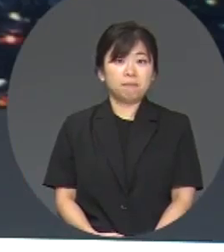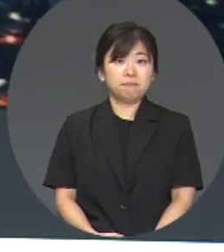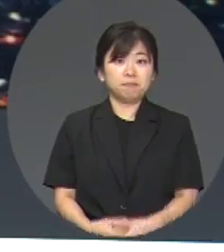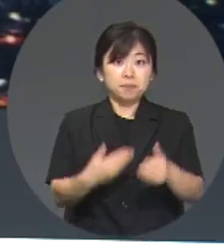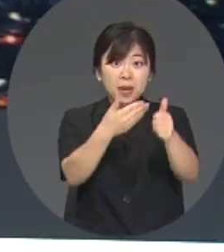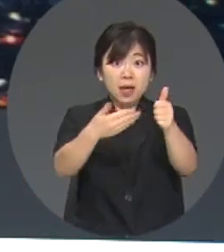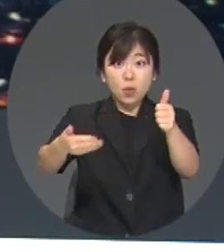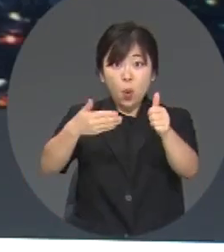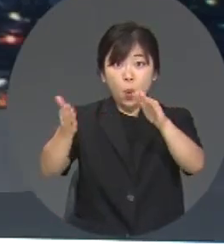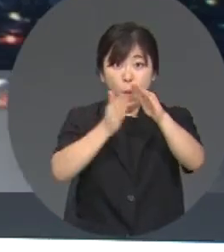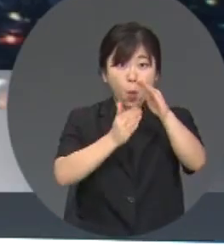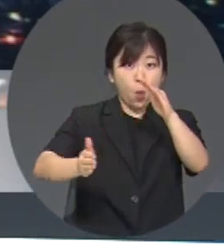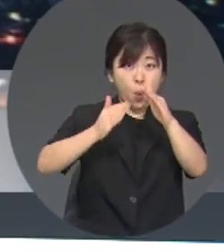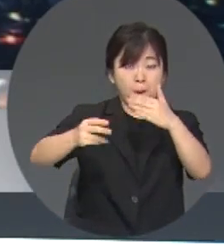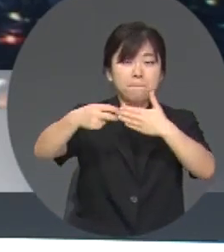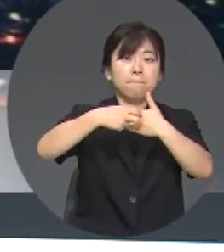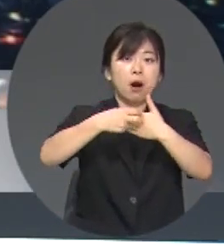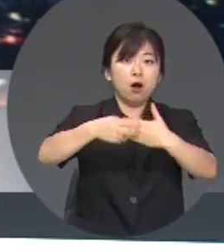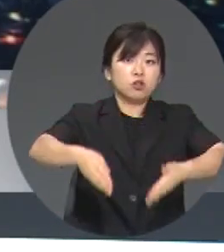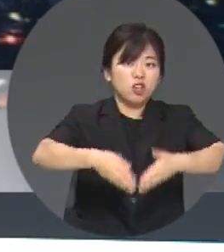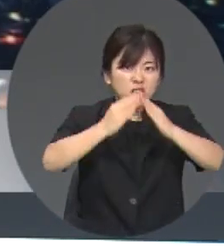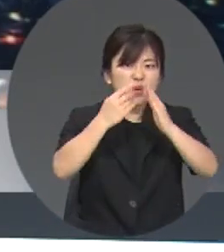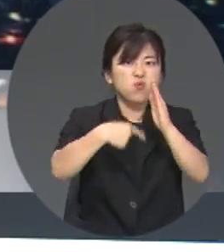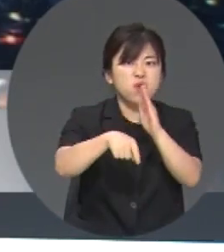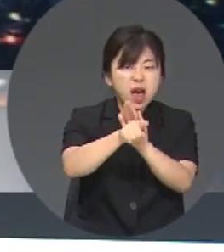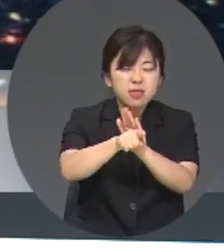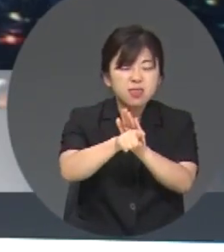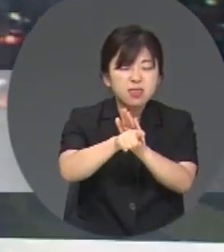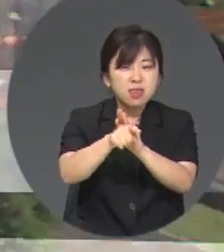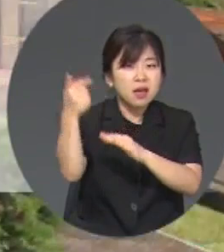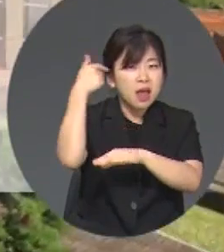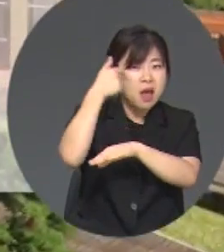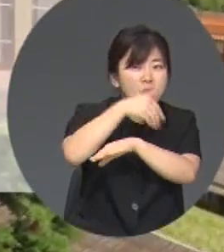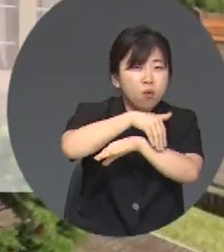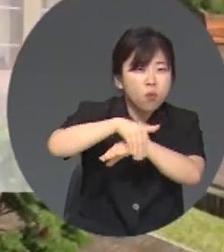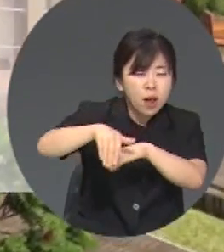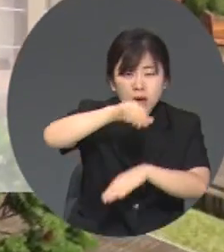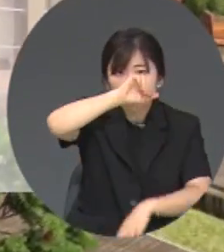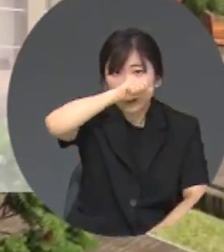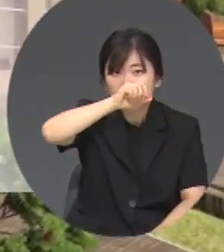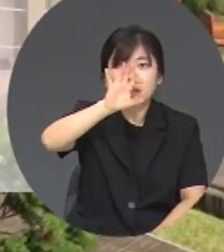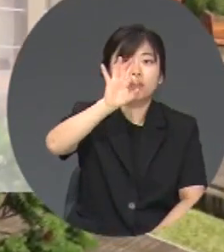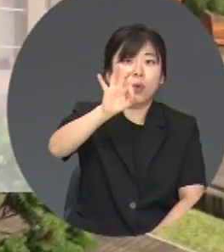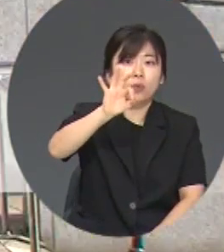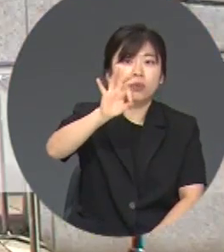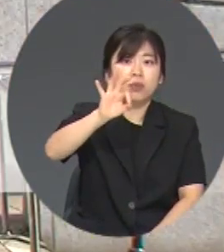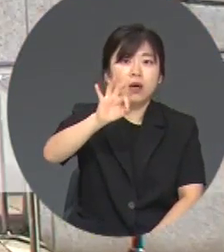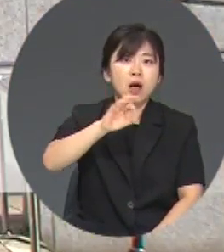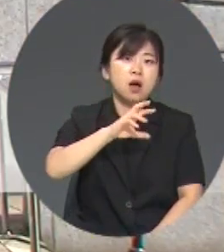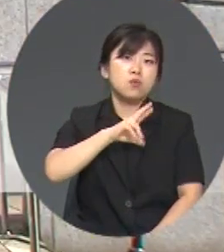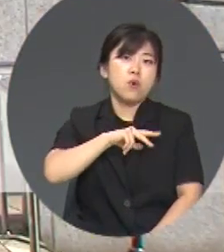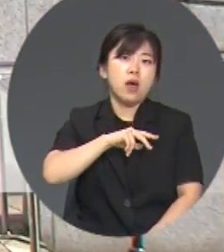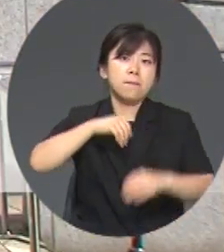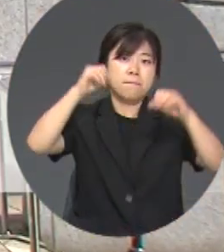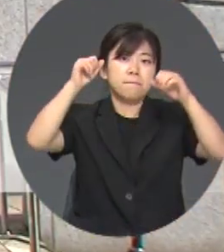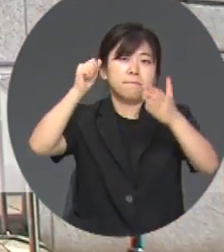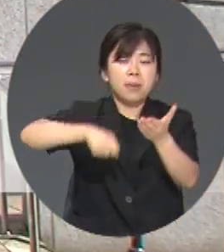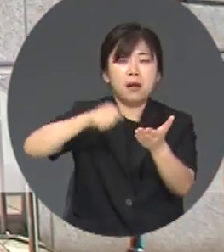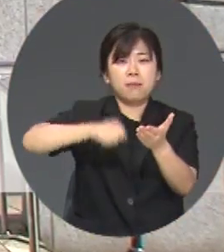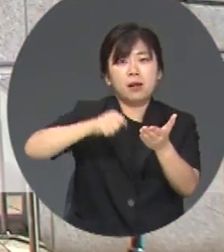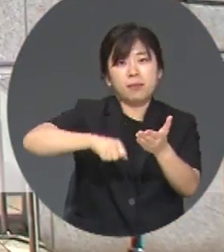하동 공공의료원 설립을 위한 설계 용역비가 군의회 예결 특위에서 전액 삭감돼 사업의 제동이